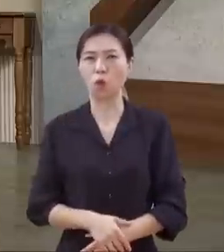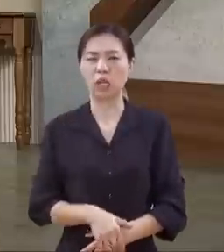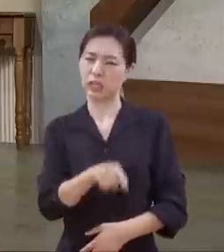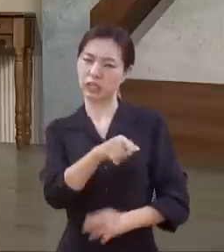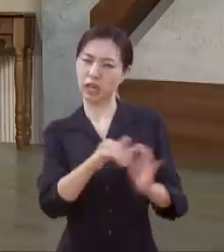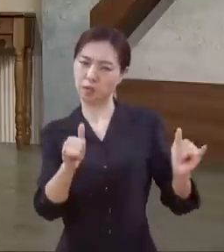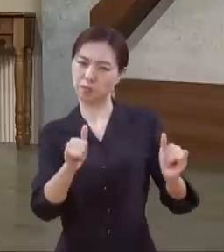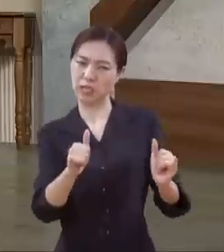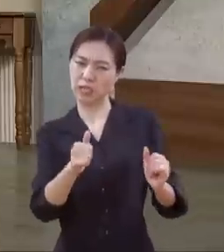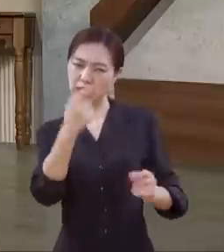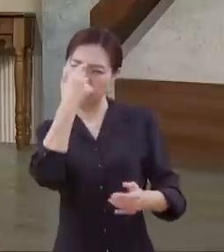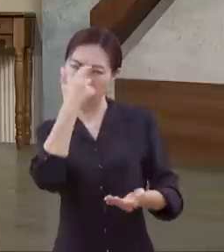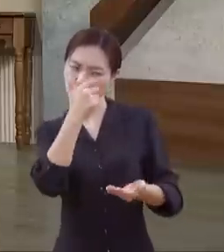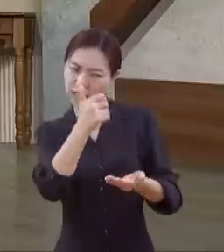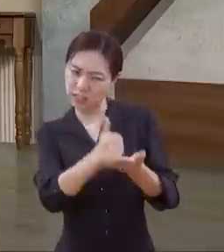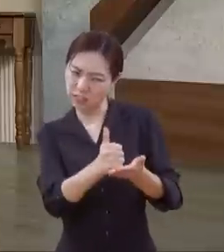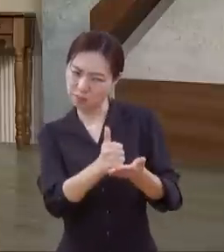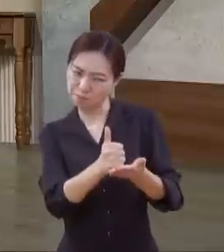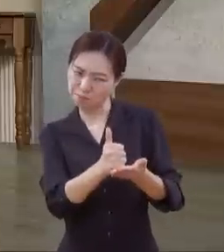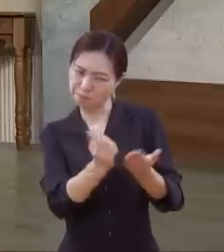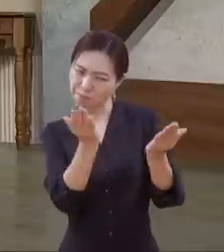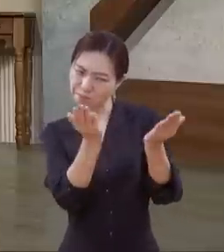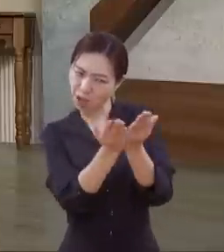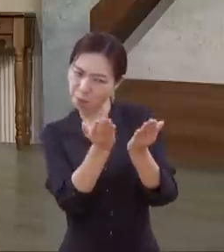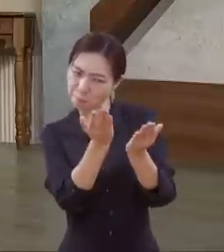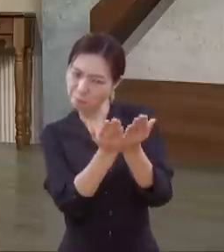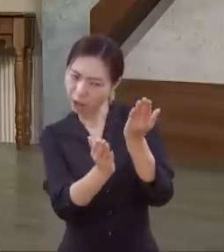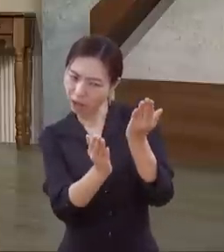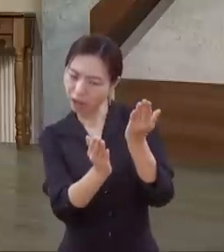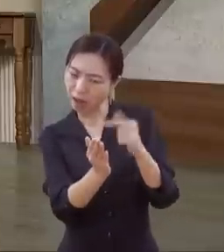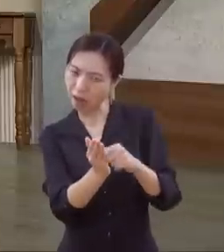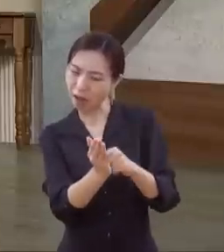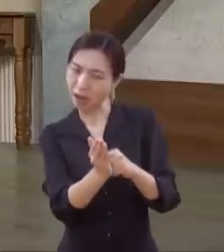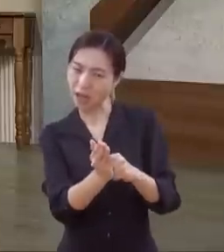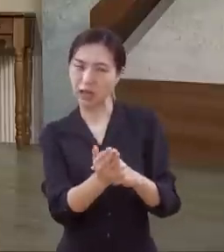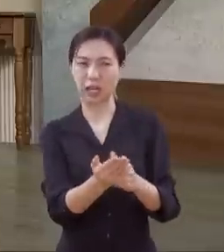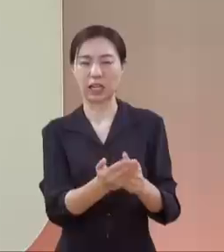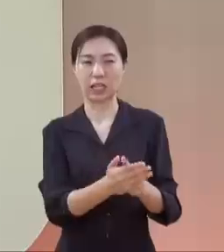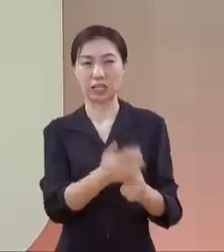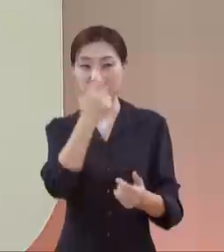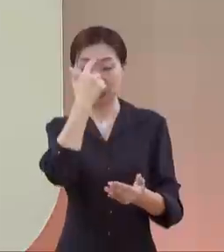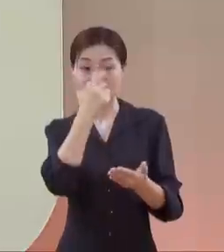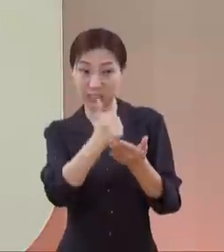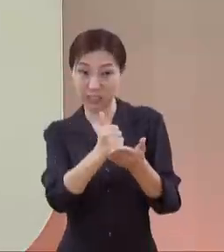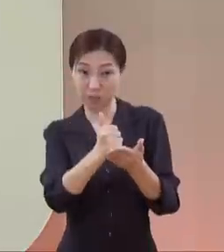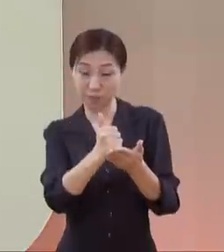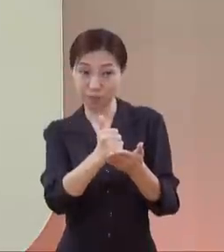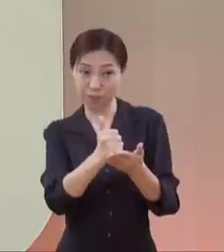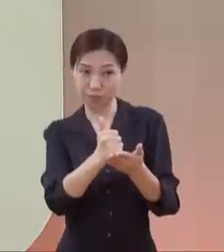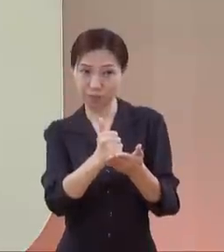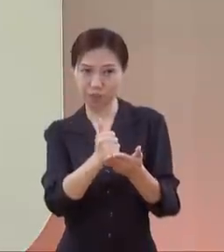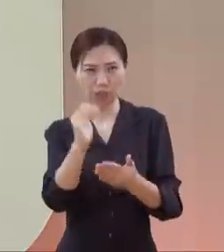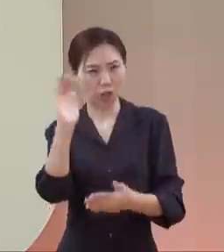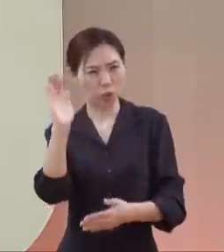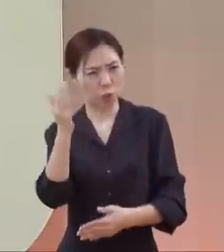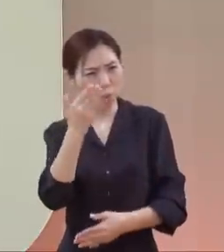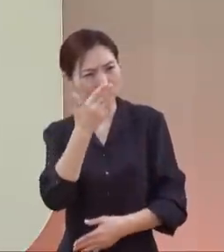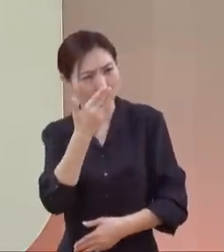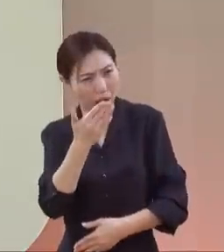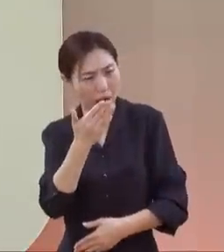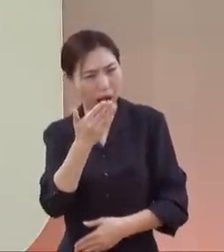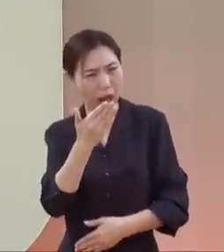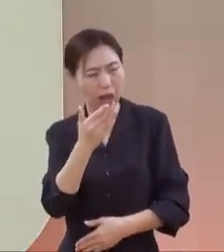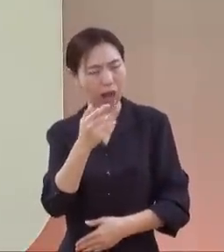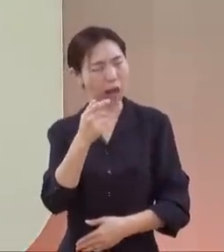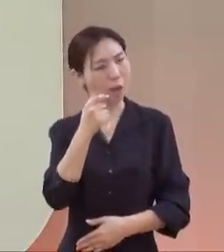만한 그릇인가 아닌가를 판단하는 뭐라고 표현해야 되나요 요새 요새 회사 다닌 사람들